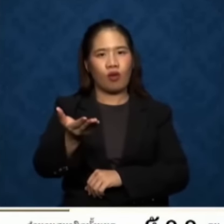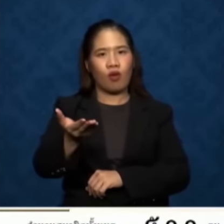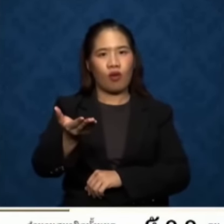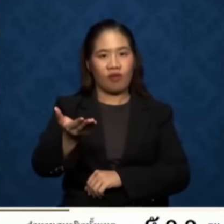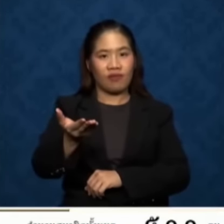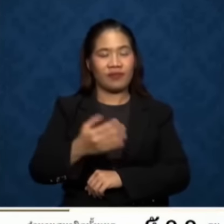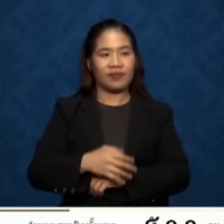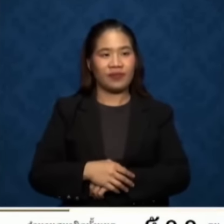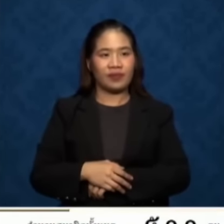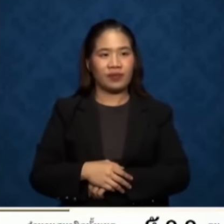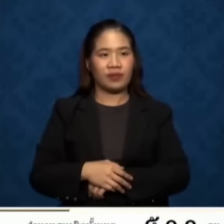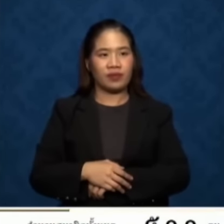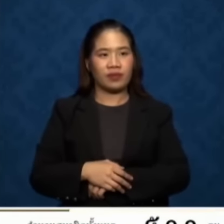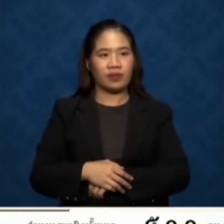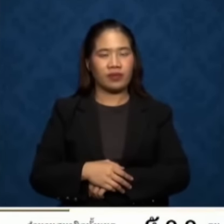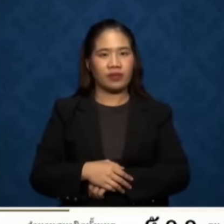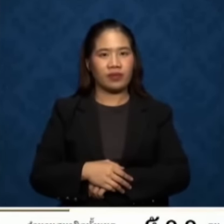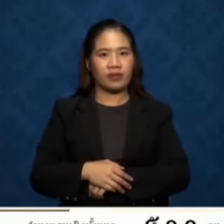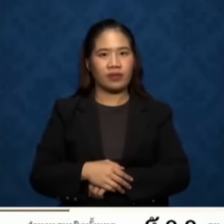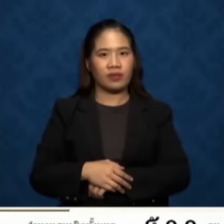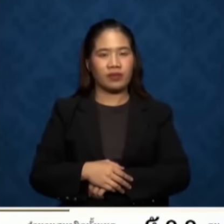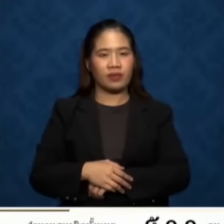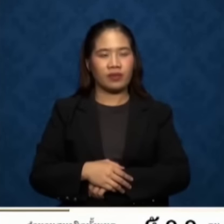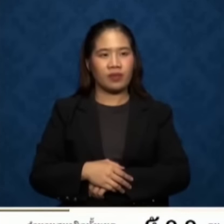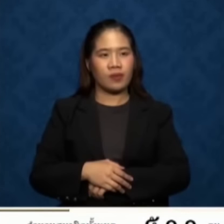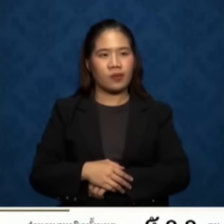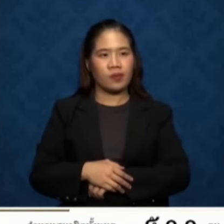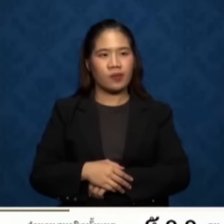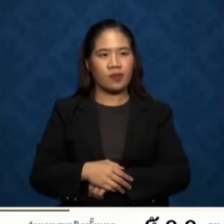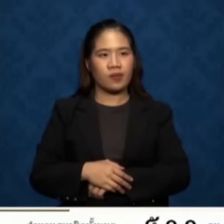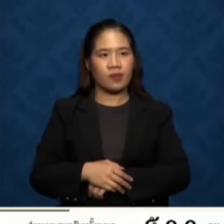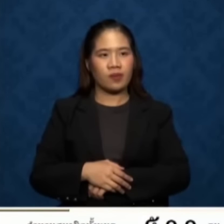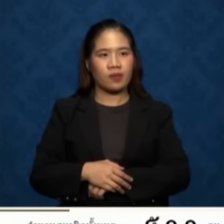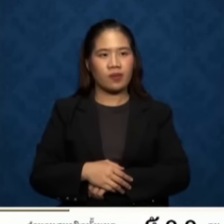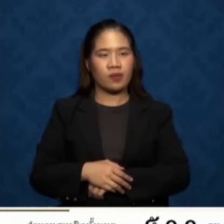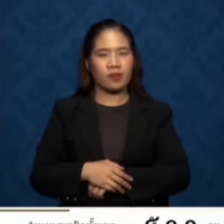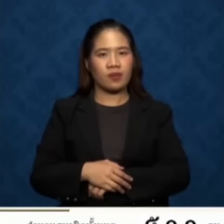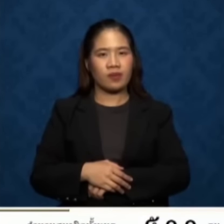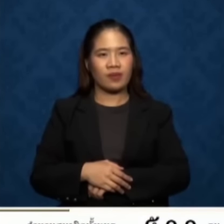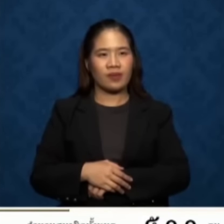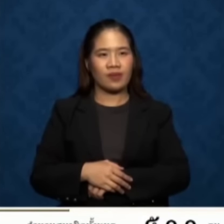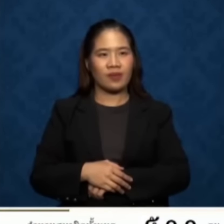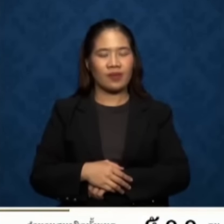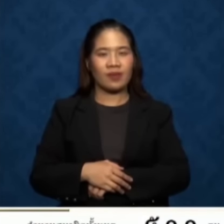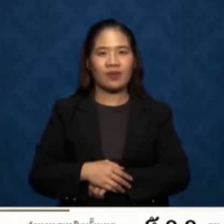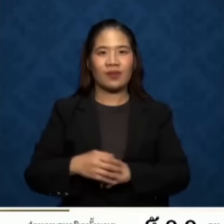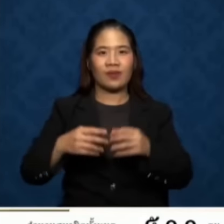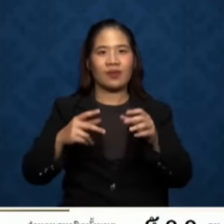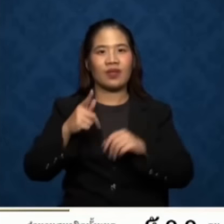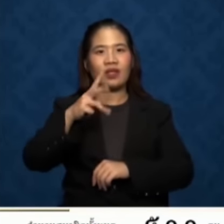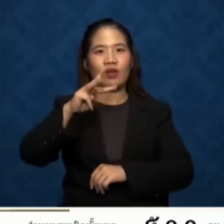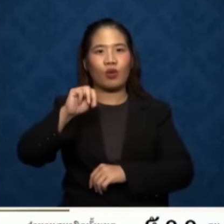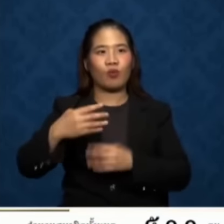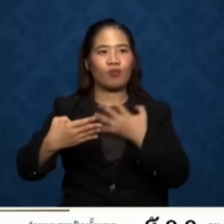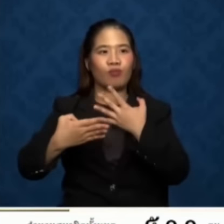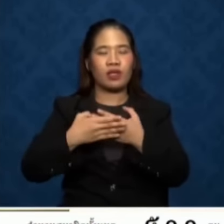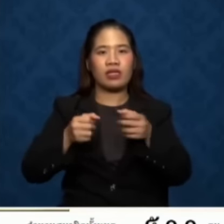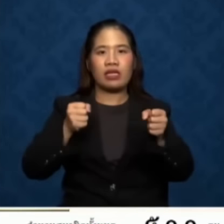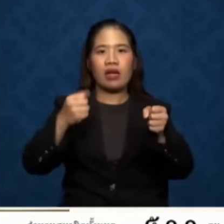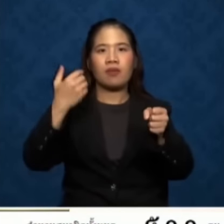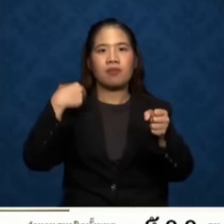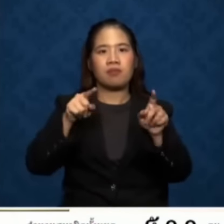ครับแล้วก็ในส่วนที่ราชทัณฑ์ไปออก